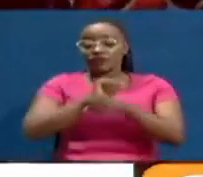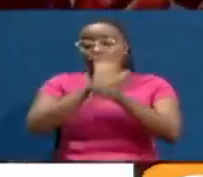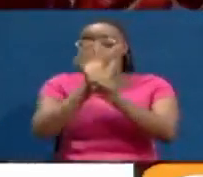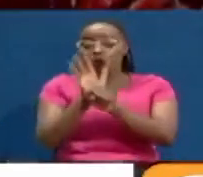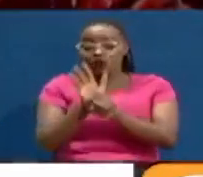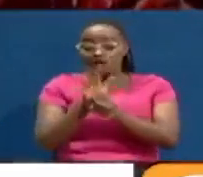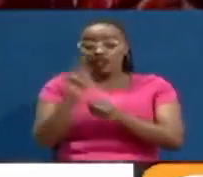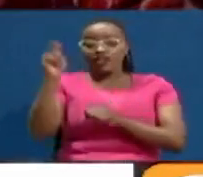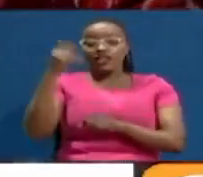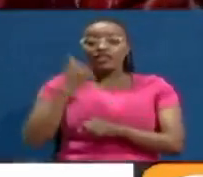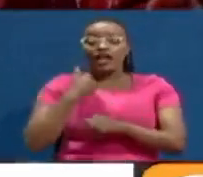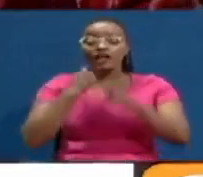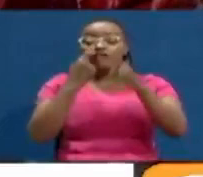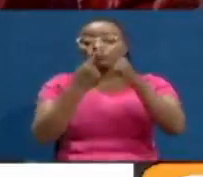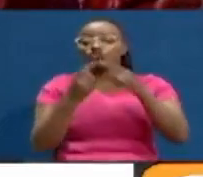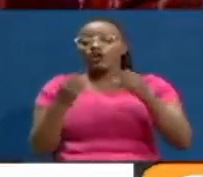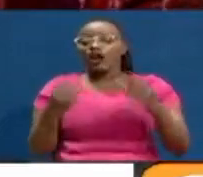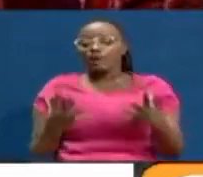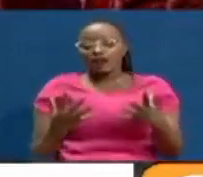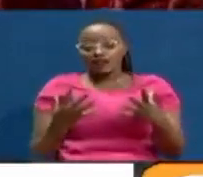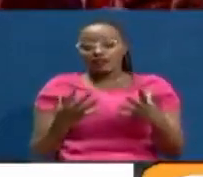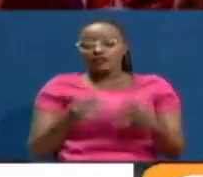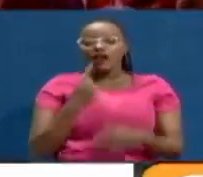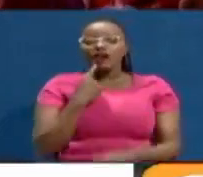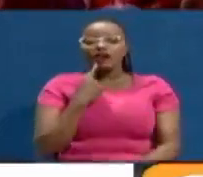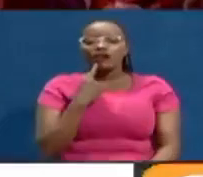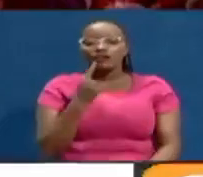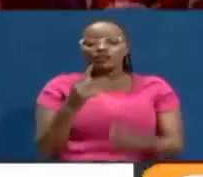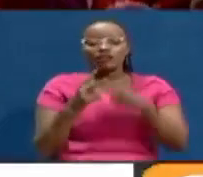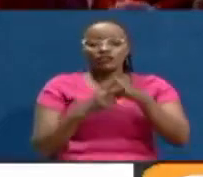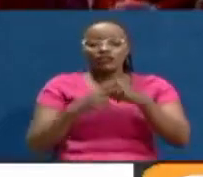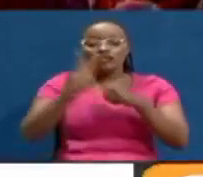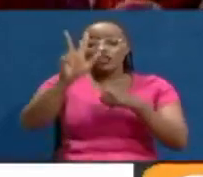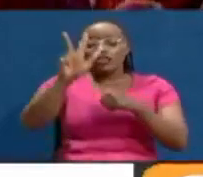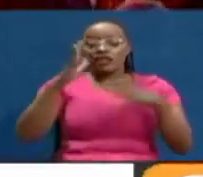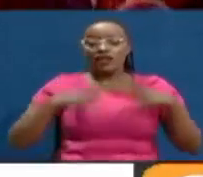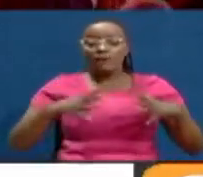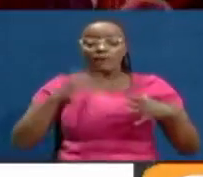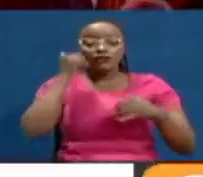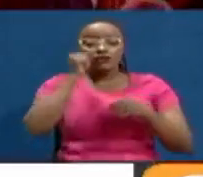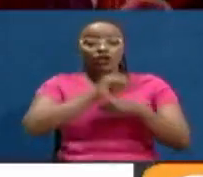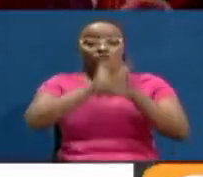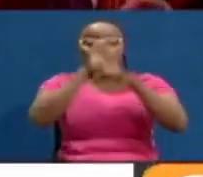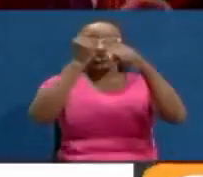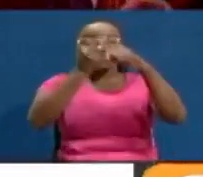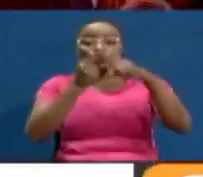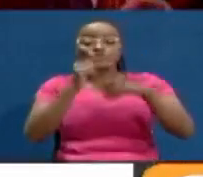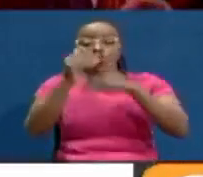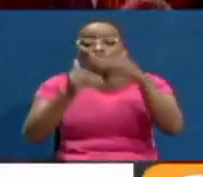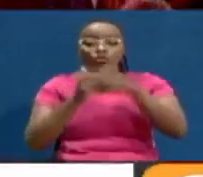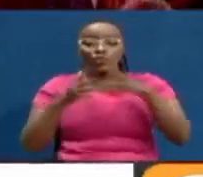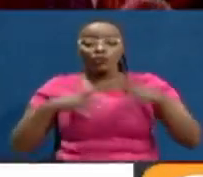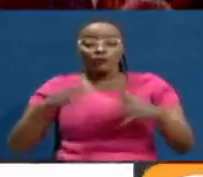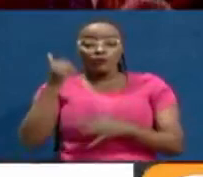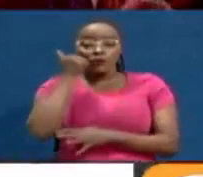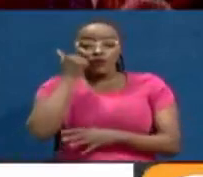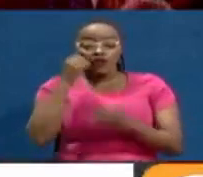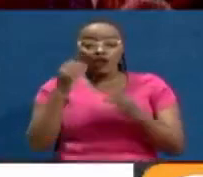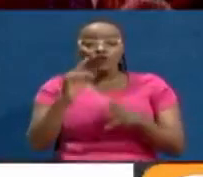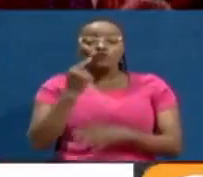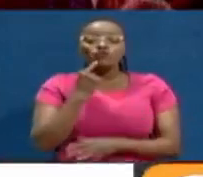corona, Kenya imenakili maambukizi mapya 173, ikifikisha jumla ya maambukizi